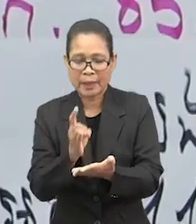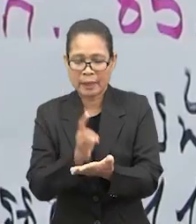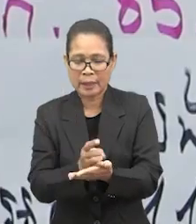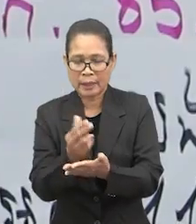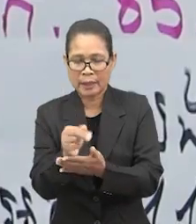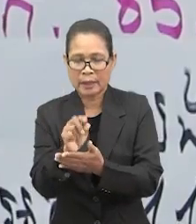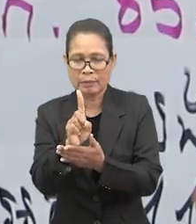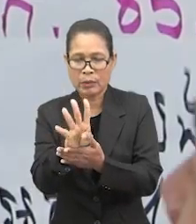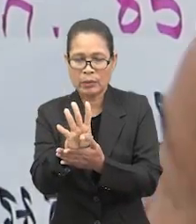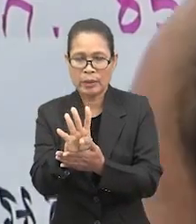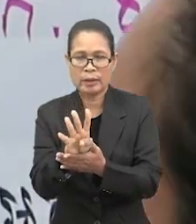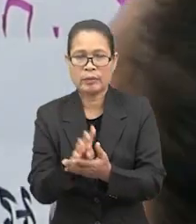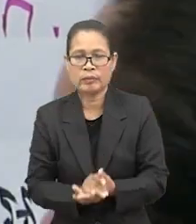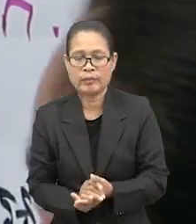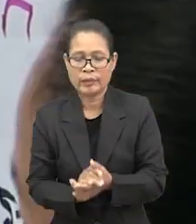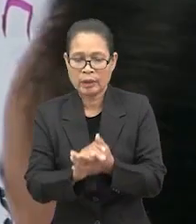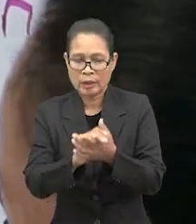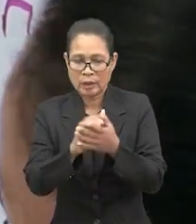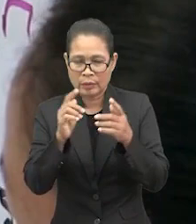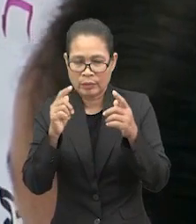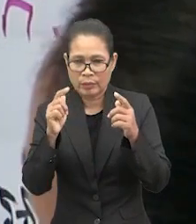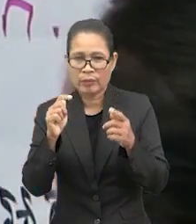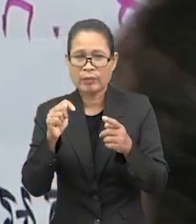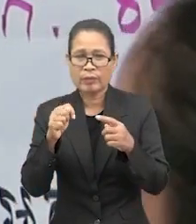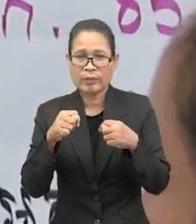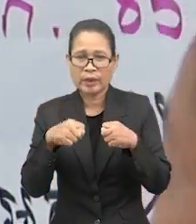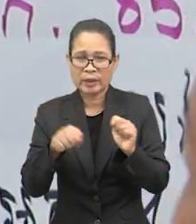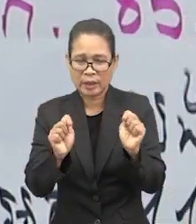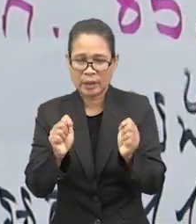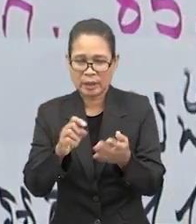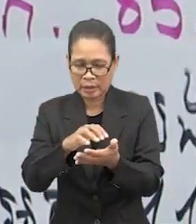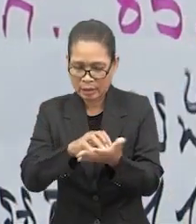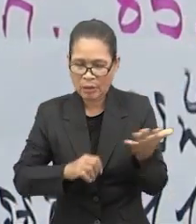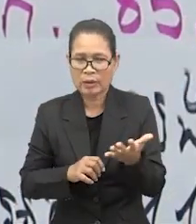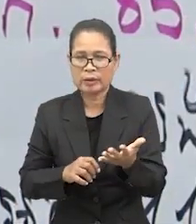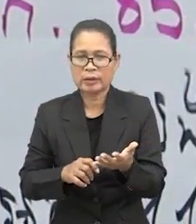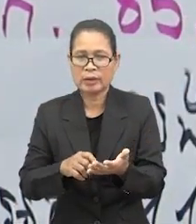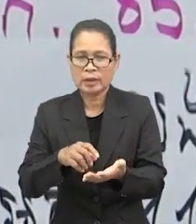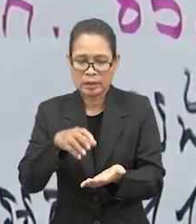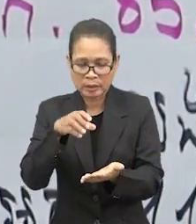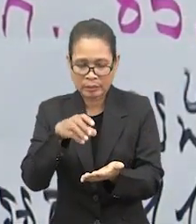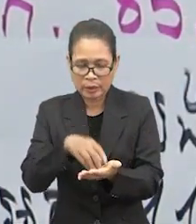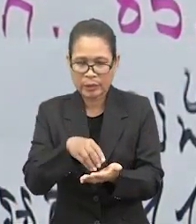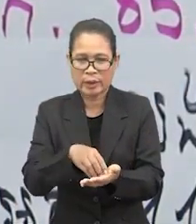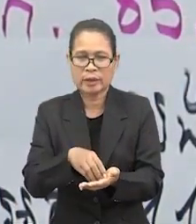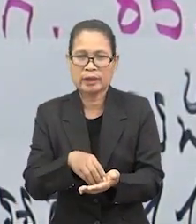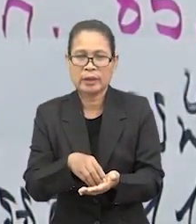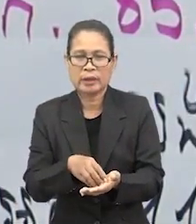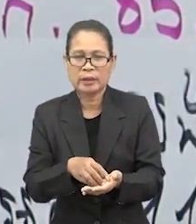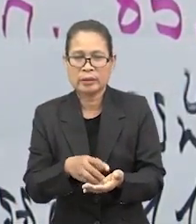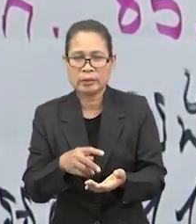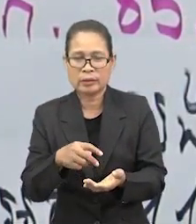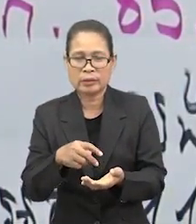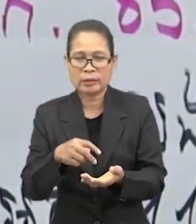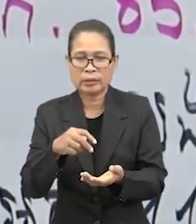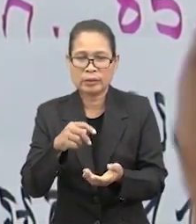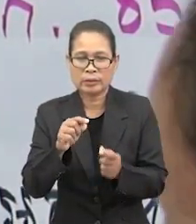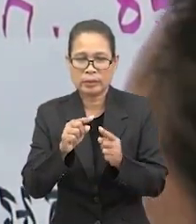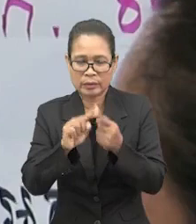4. Mê riêng tì đọc 4. Vị thi đo chùm nuôn tu sập hiện.